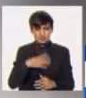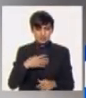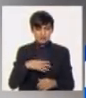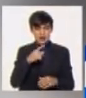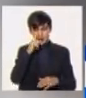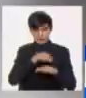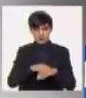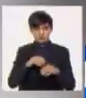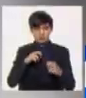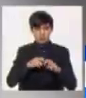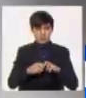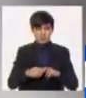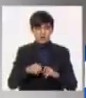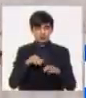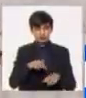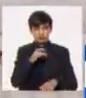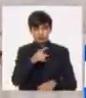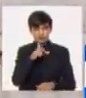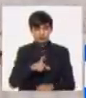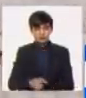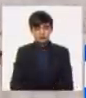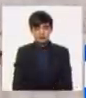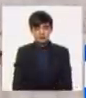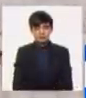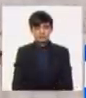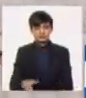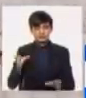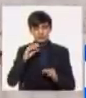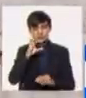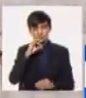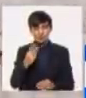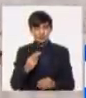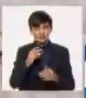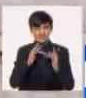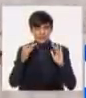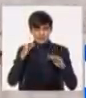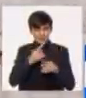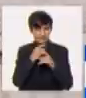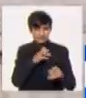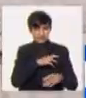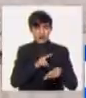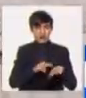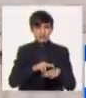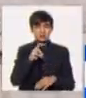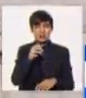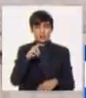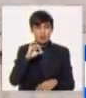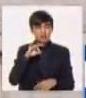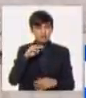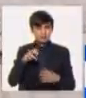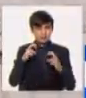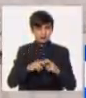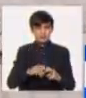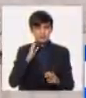акимат решает проблему, да, с этими людьми? В ответ на возмущение в социальных сетях в департаменте полиции пообещали провести